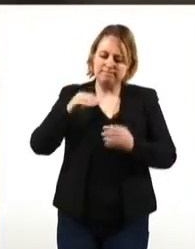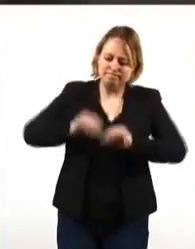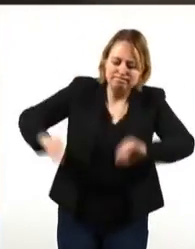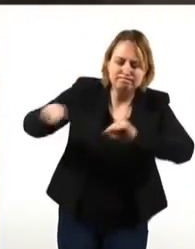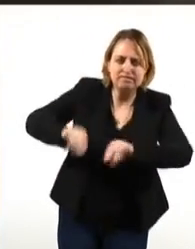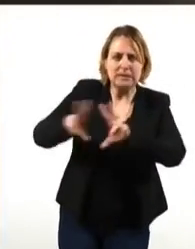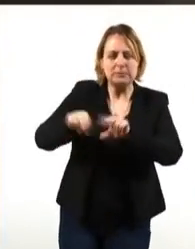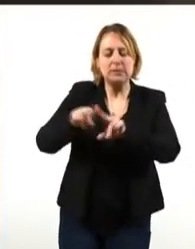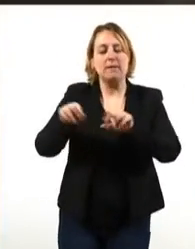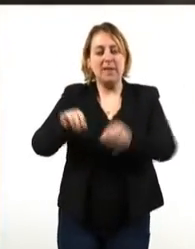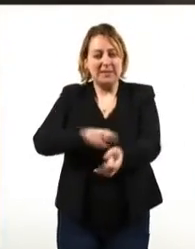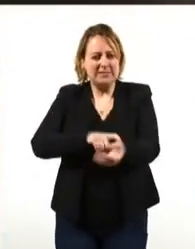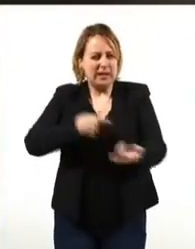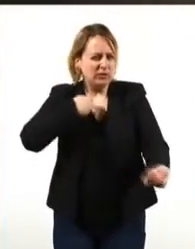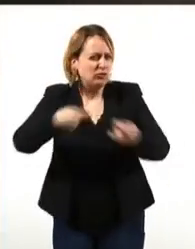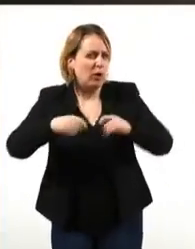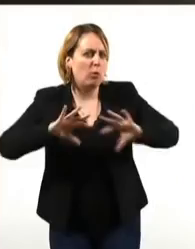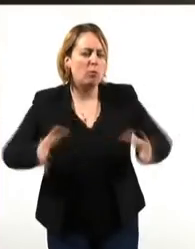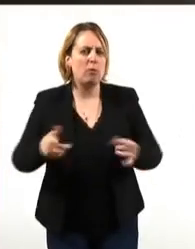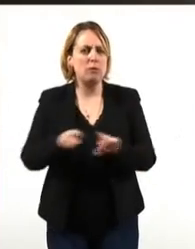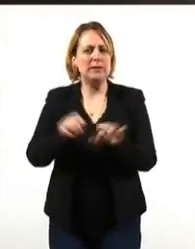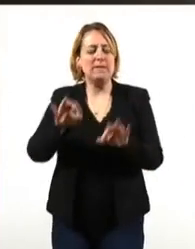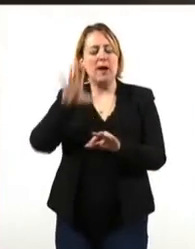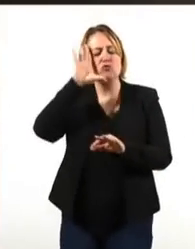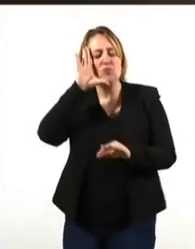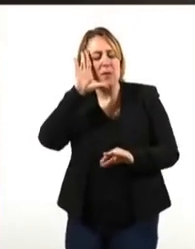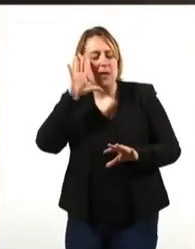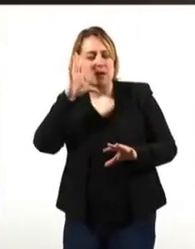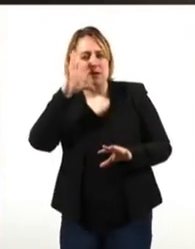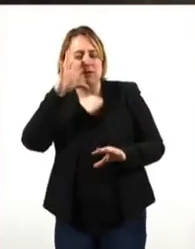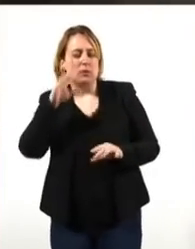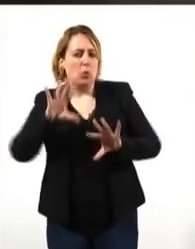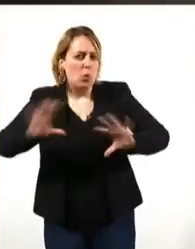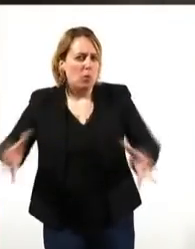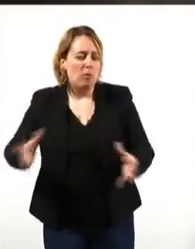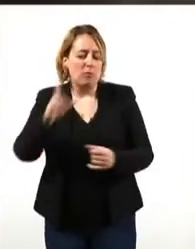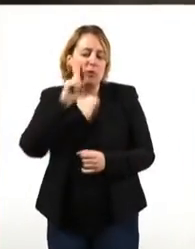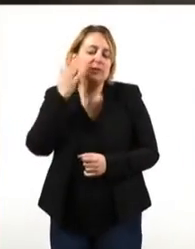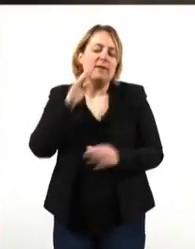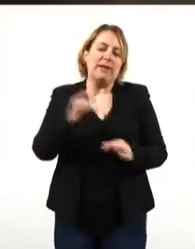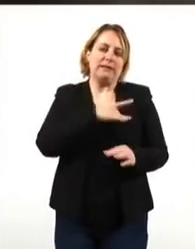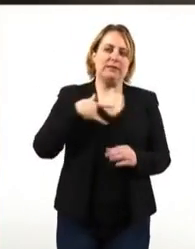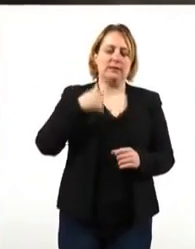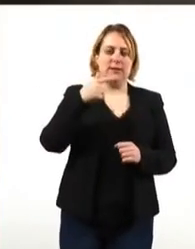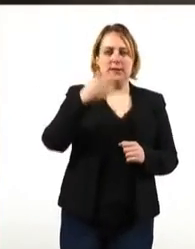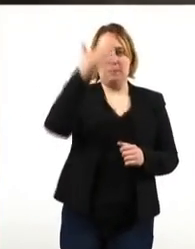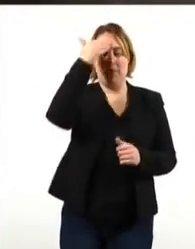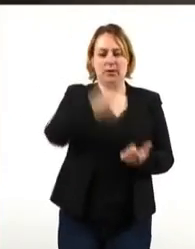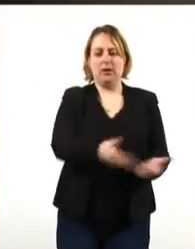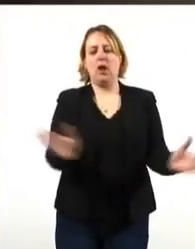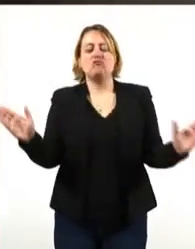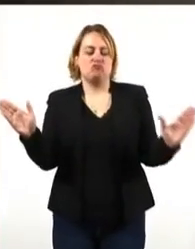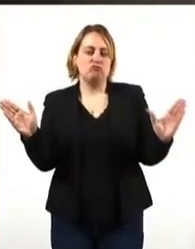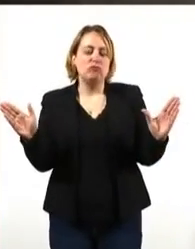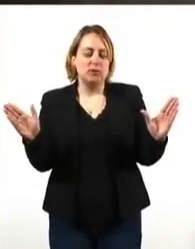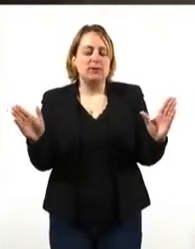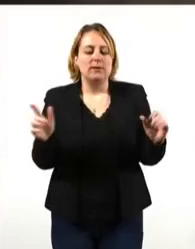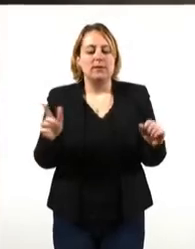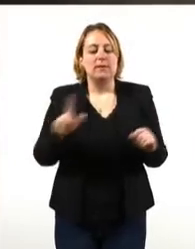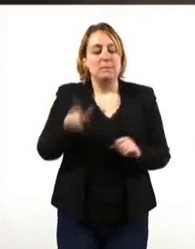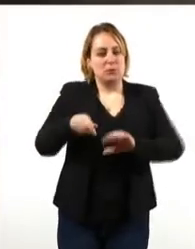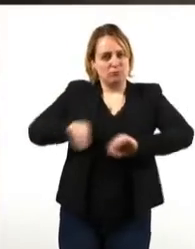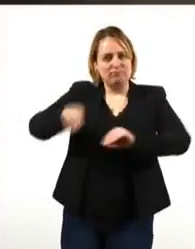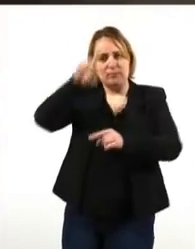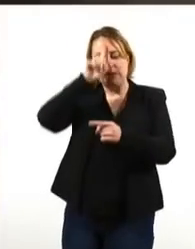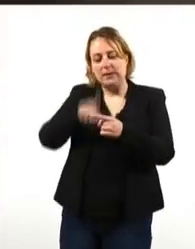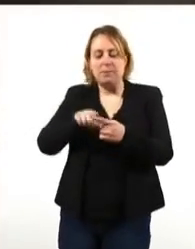parler du sommeil, parce que évidemment la santé mentale, c'est un sujet assez vaste, dans un environnement bienveillant.